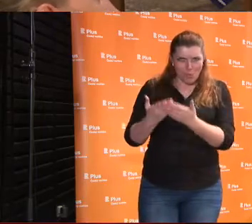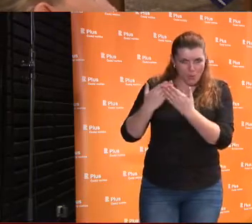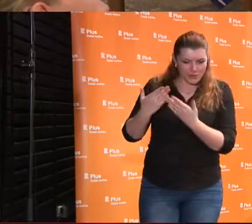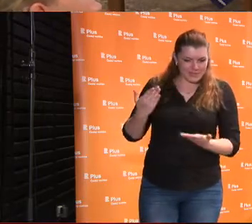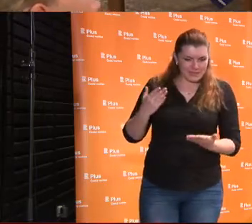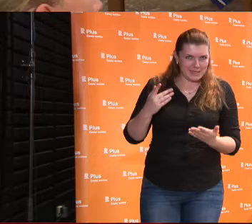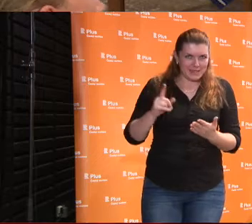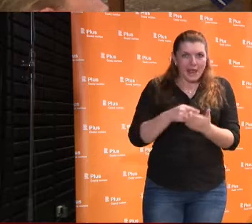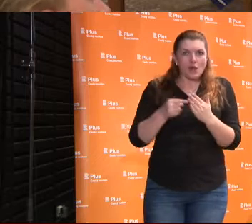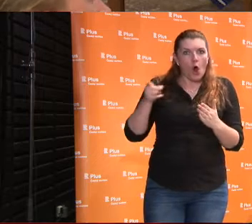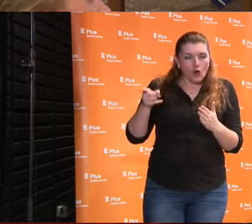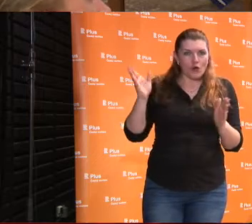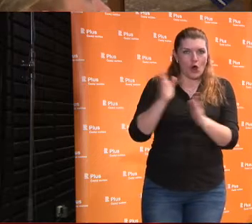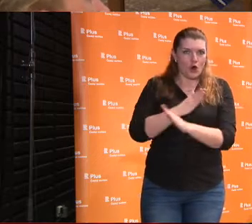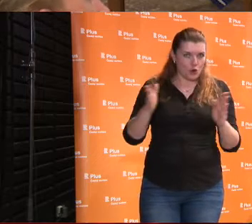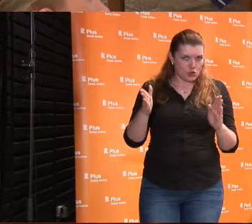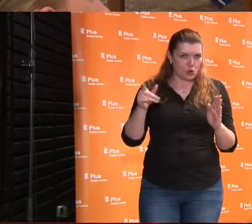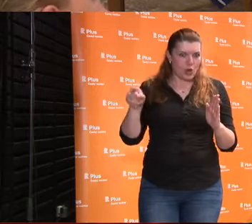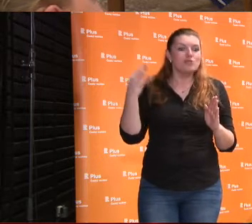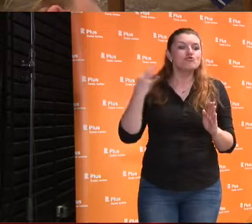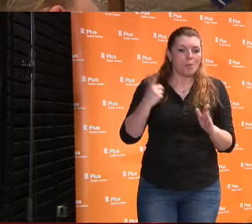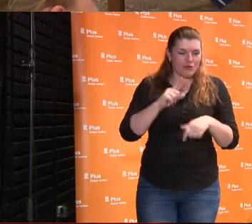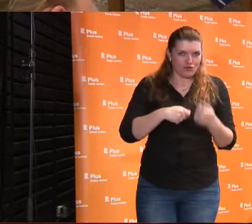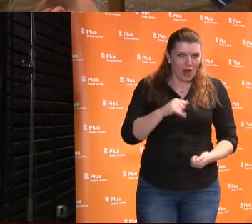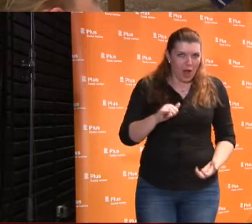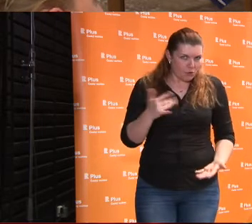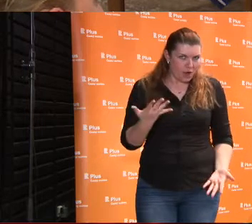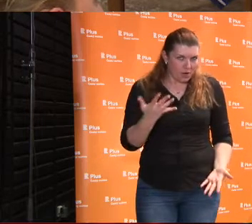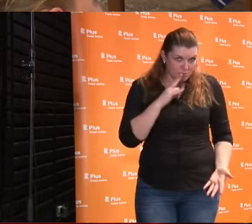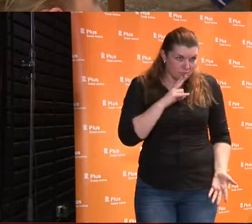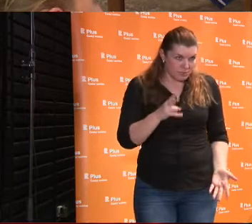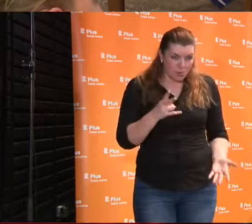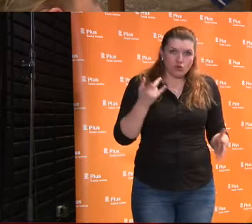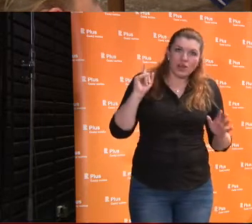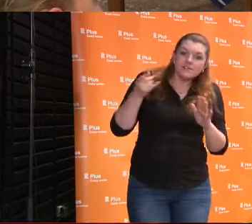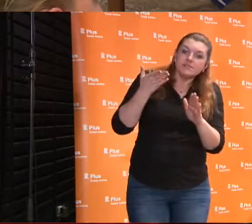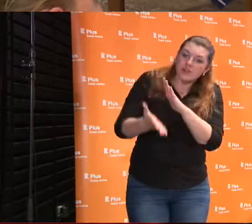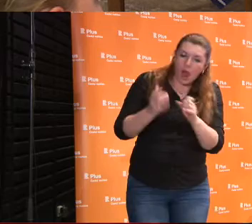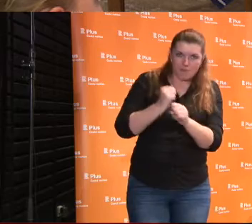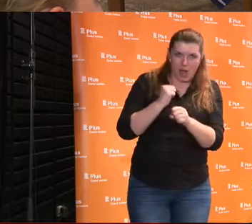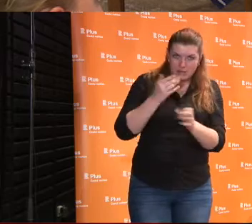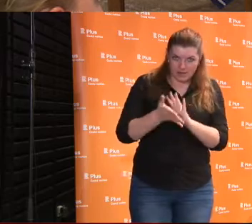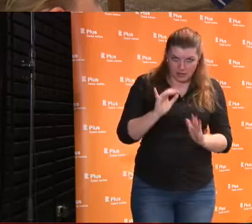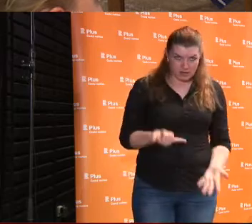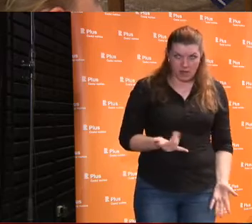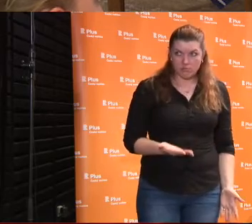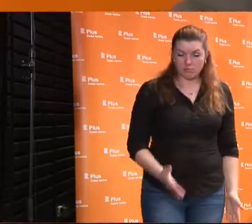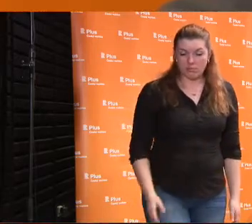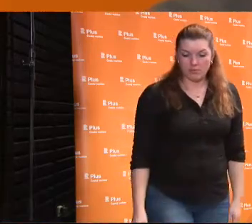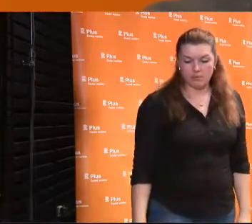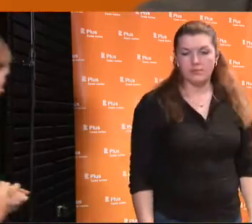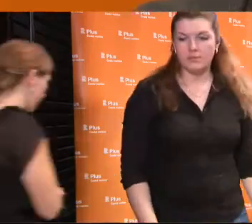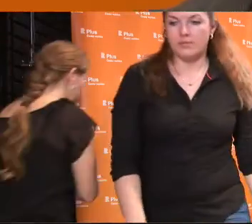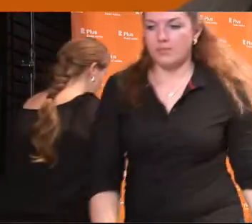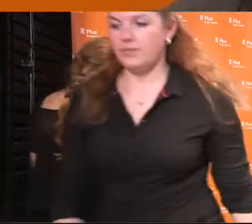že by vám rozhodoval váš telefon o tom, co máte dělat, nebo kam máte jít, nebo že by za vás dělal nějakou kreativní činnost? No, on to za mě